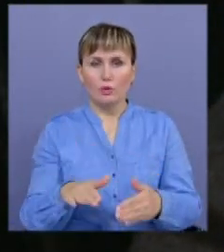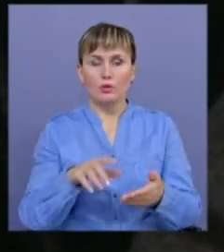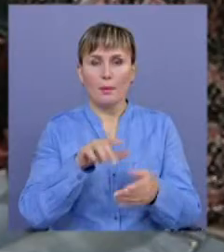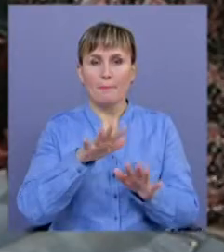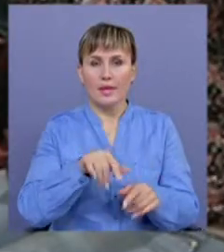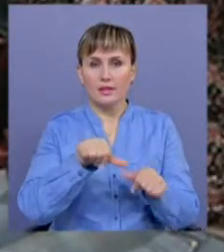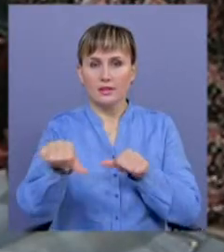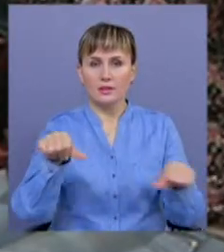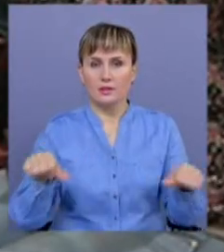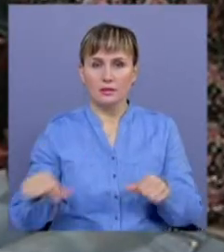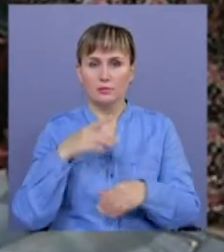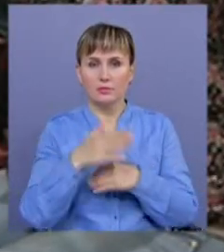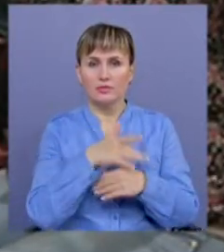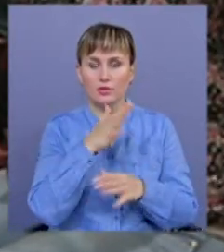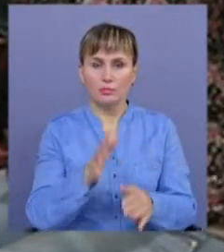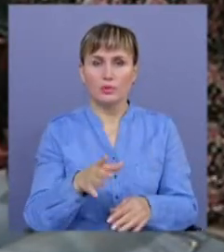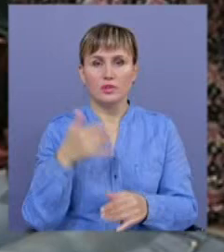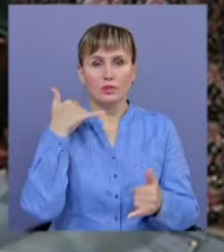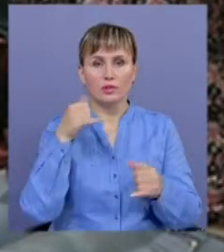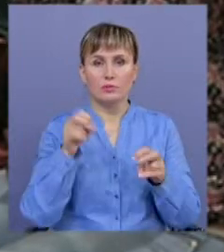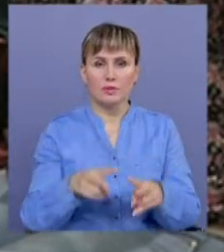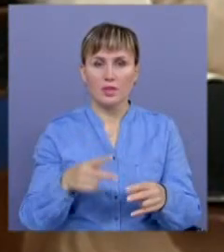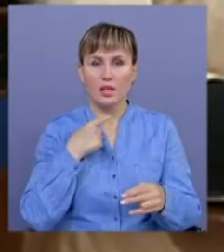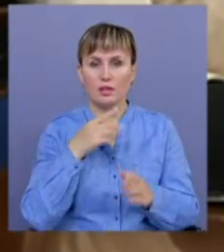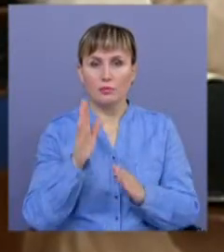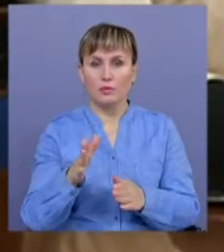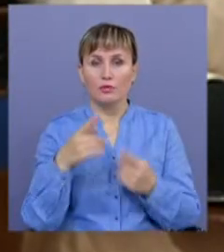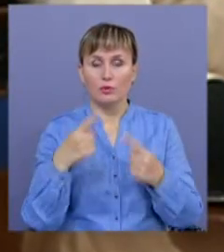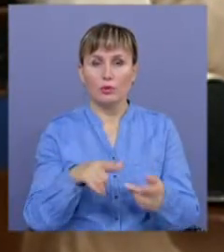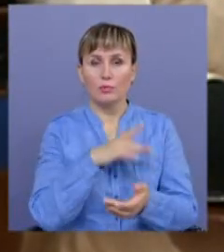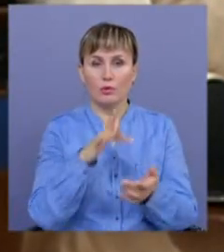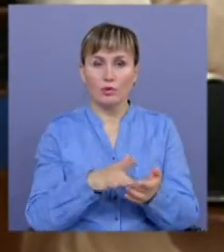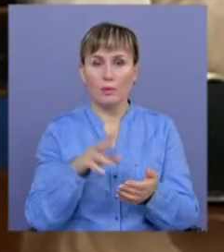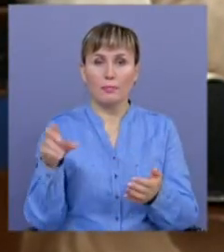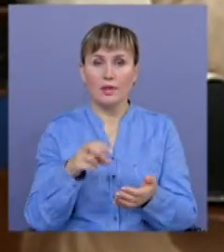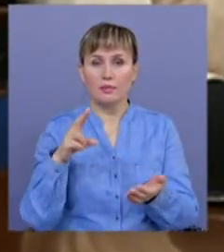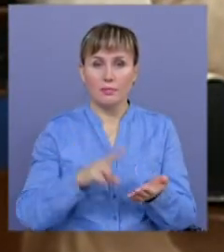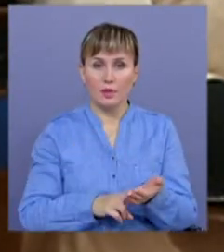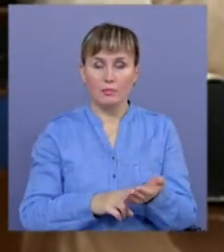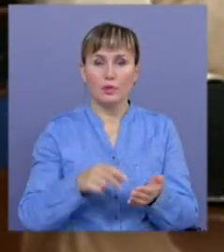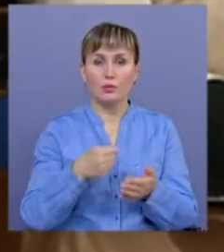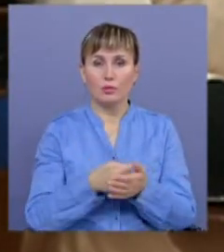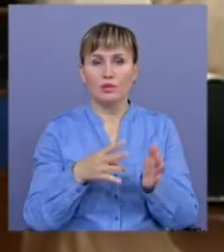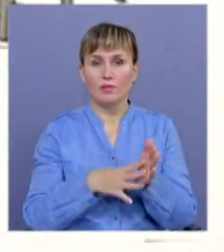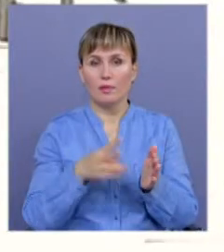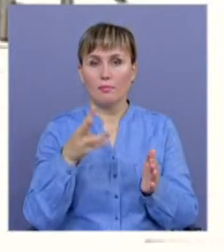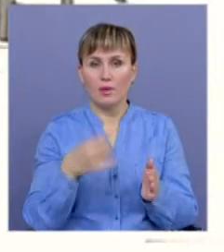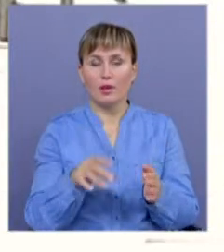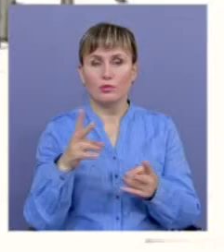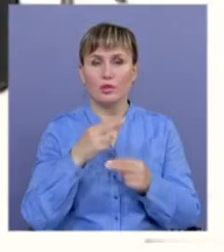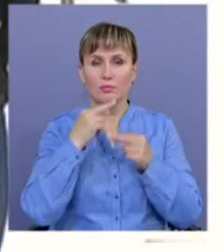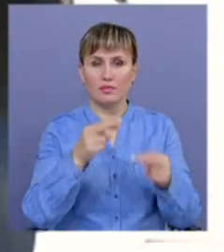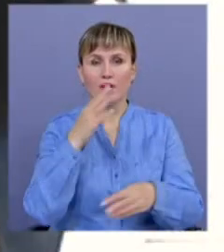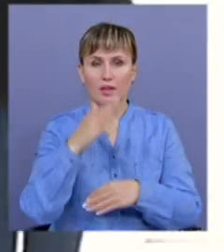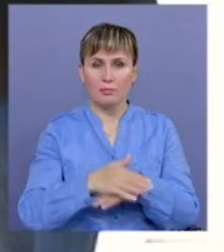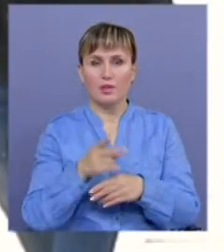В ближайшее время заработает колл-центр. Если же голосовать вы будете в другом городе без прописки, то до 9 мая нужно обратиться в